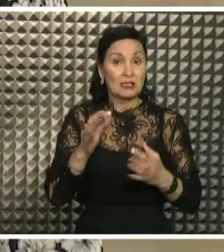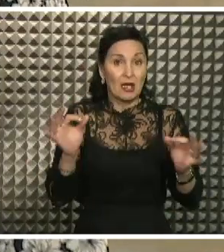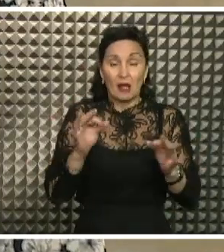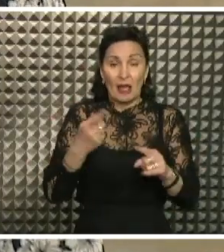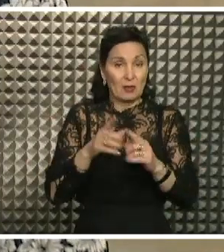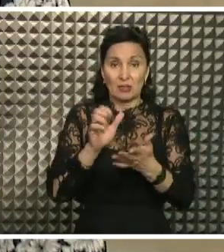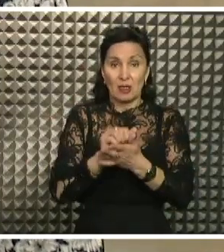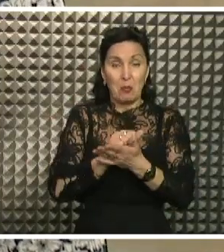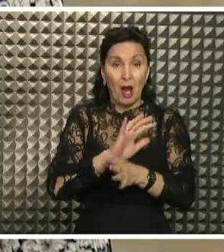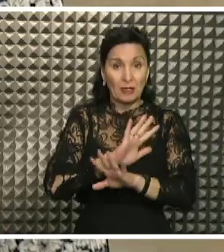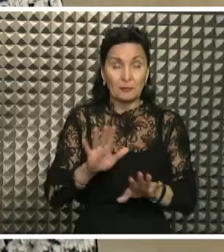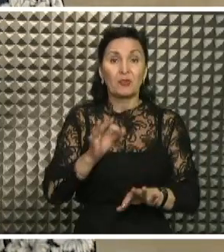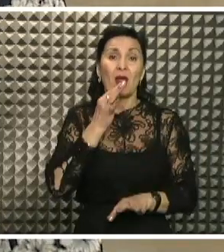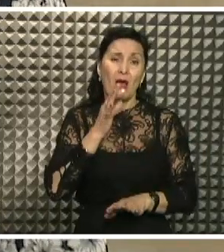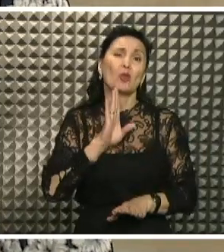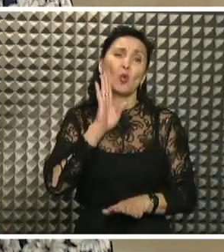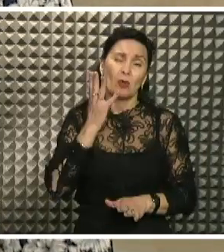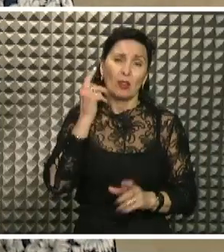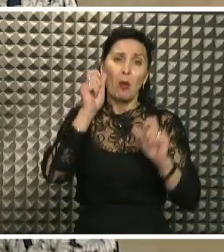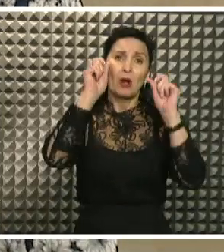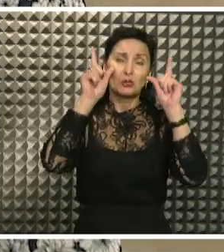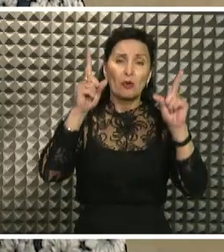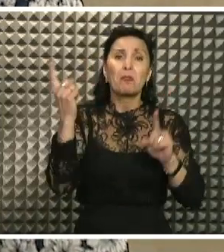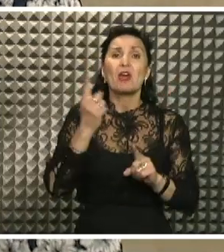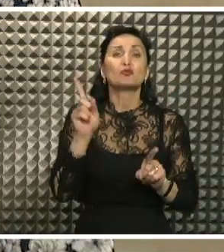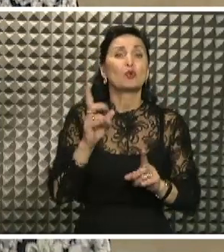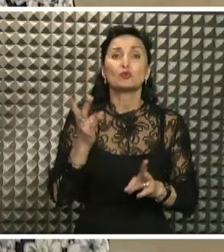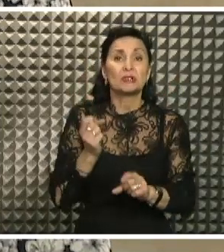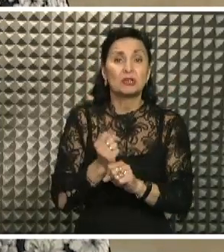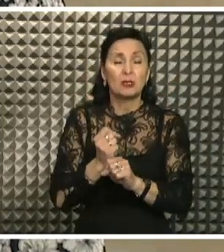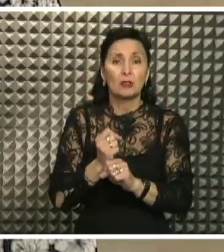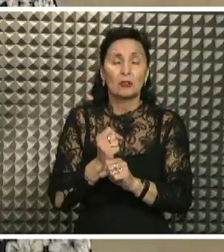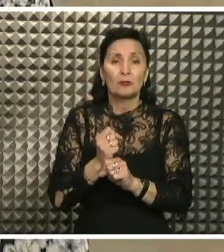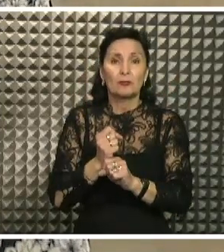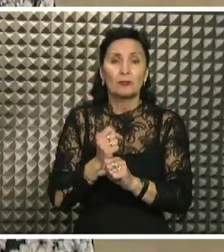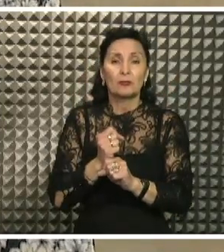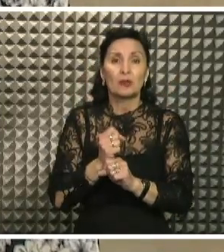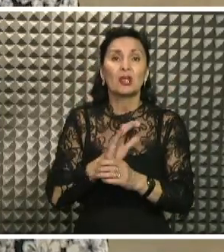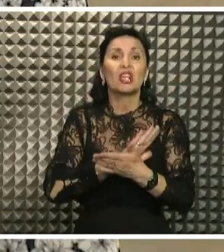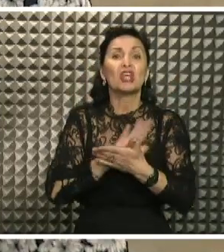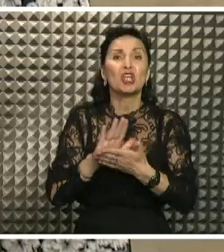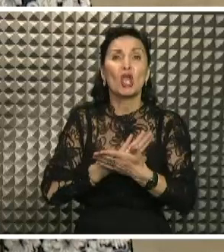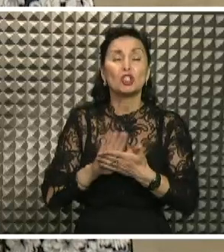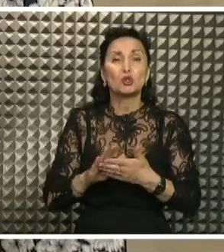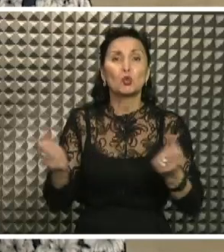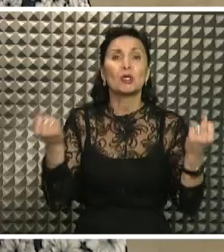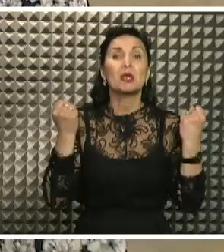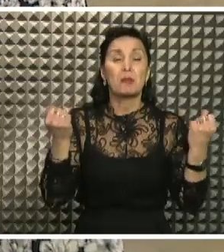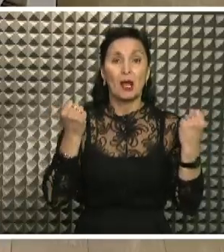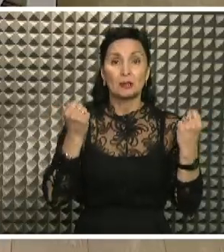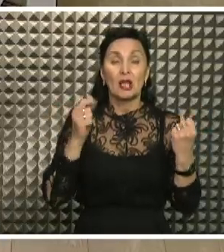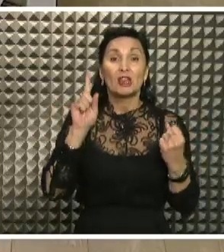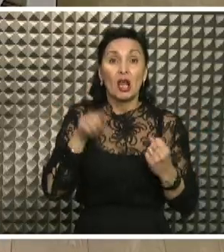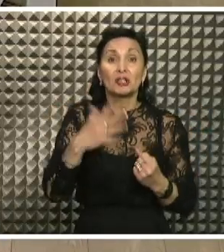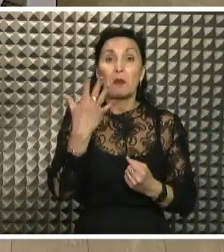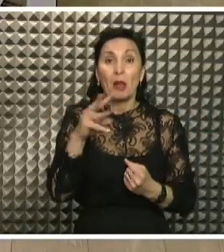не занимались, то рано утром, когда вы проснулись, первое, что нужно сделать, это острую гигиеническую гимнастику. Даже